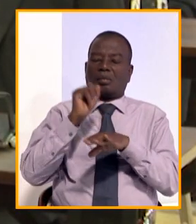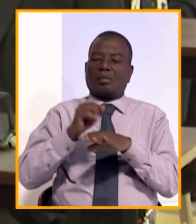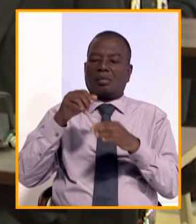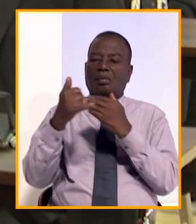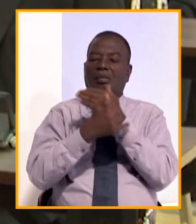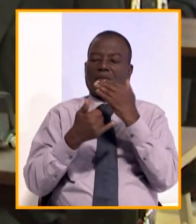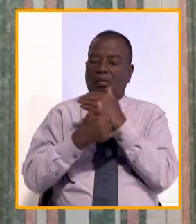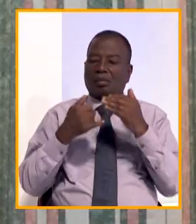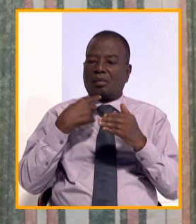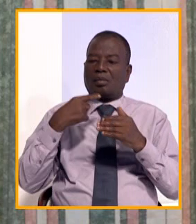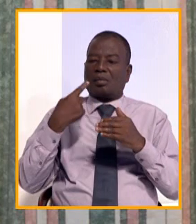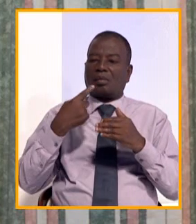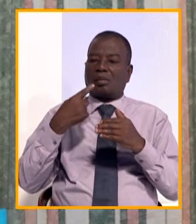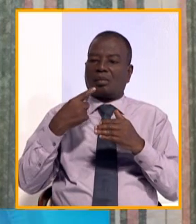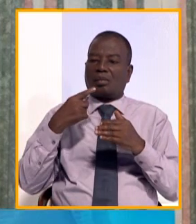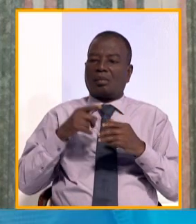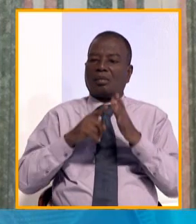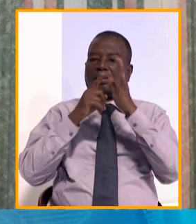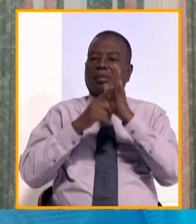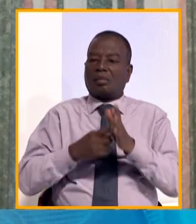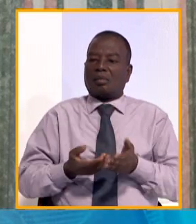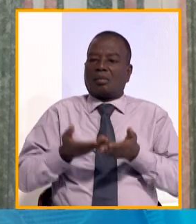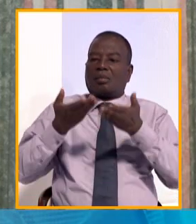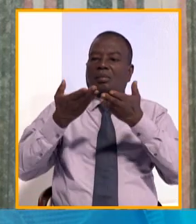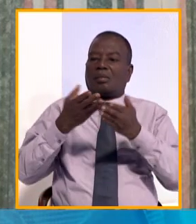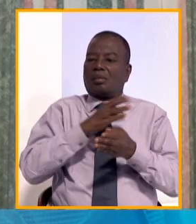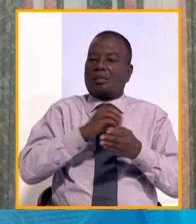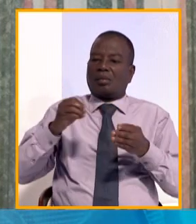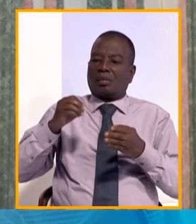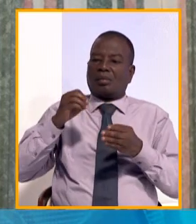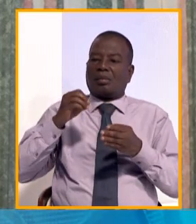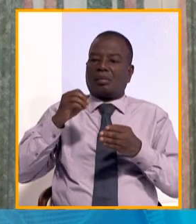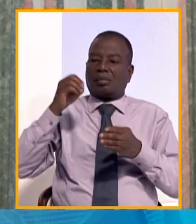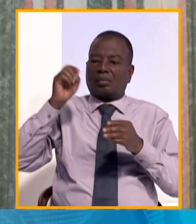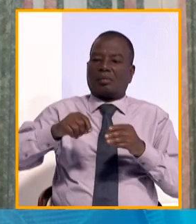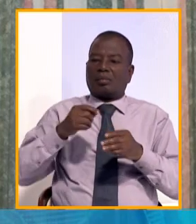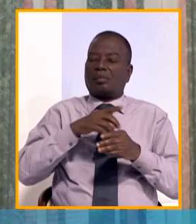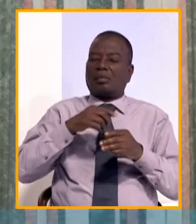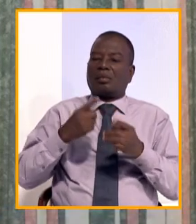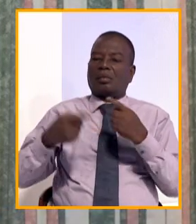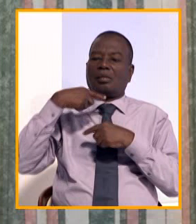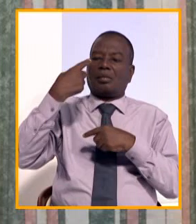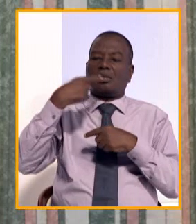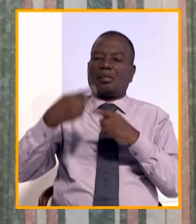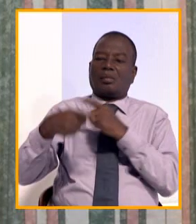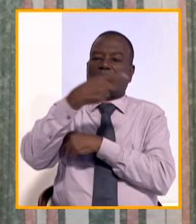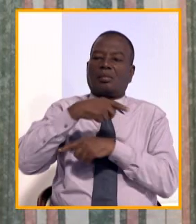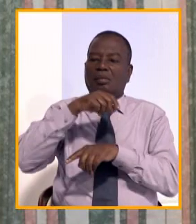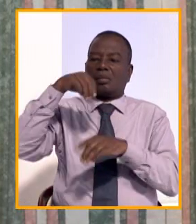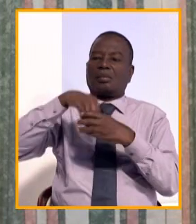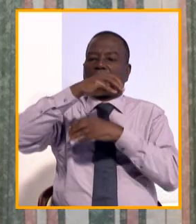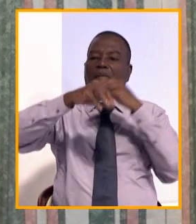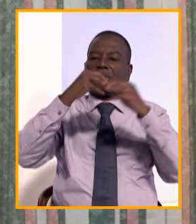pays qui est effectivement en train de monter en puissance sans justement cette diplomatie parlementaire qui aujourd'hui, dans un monde